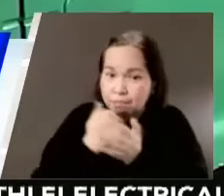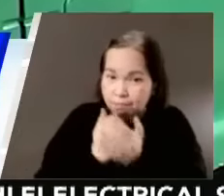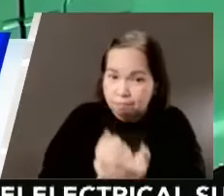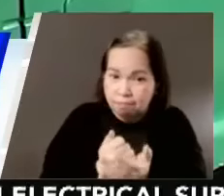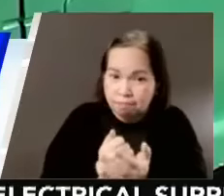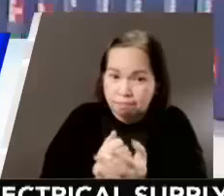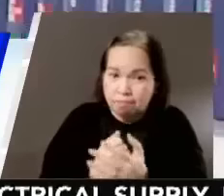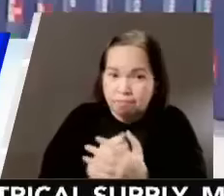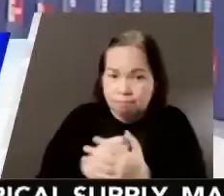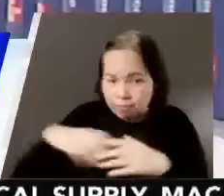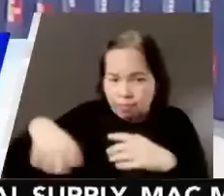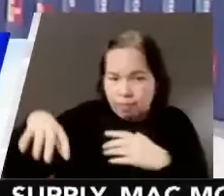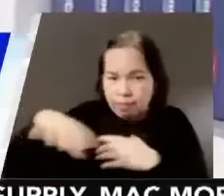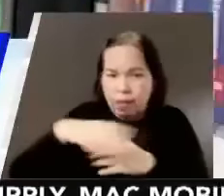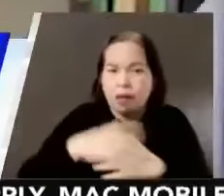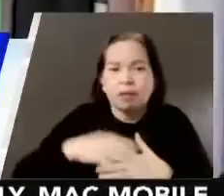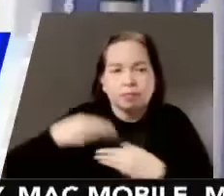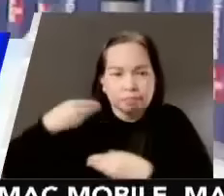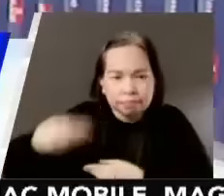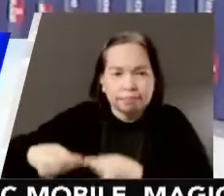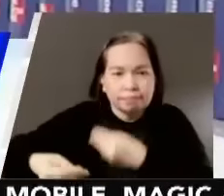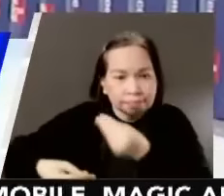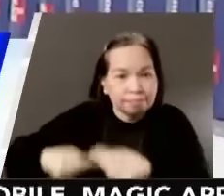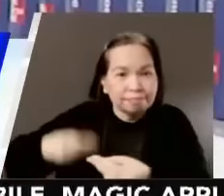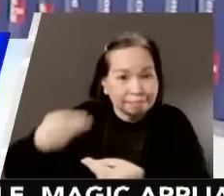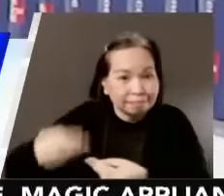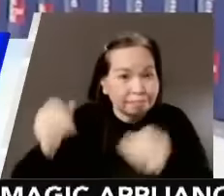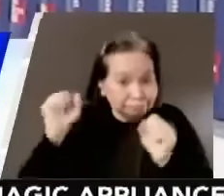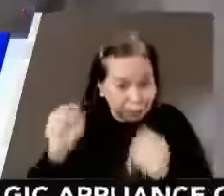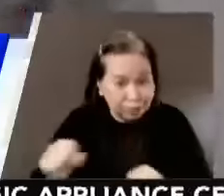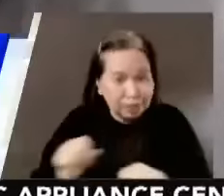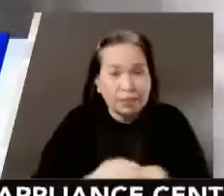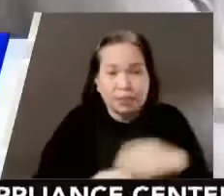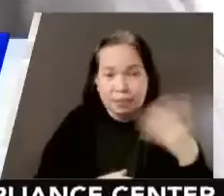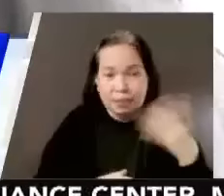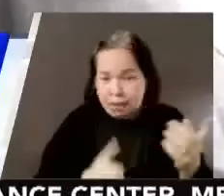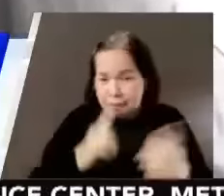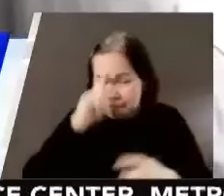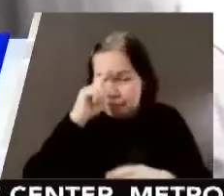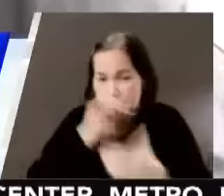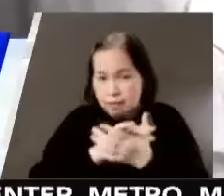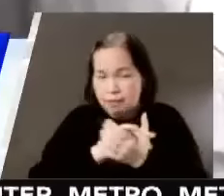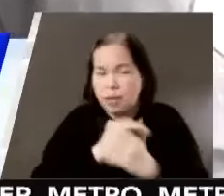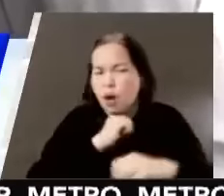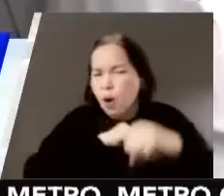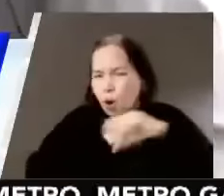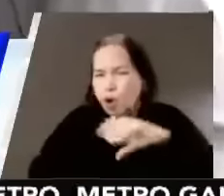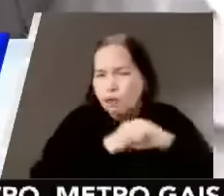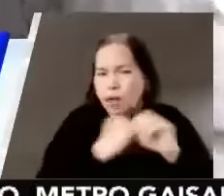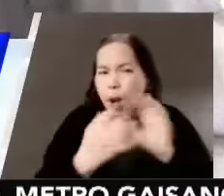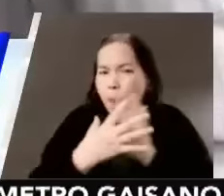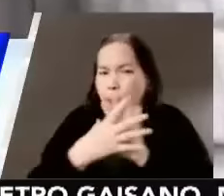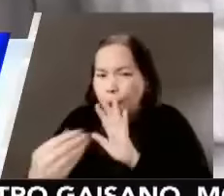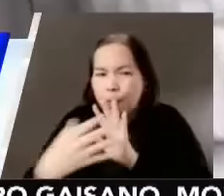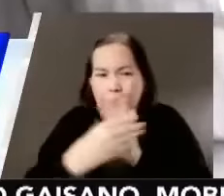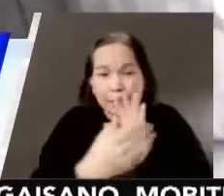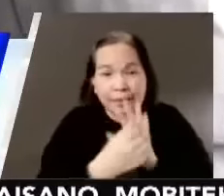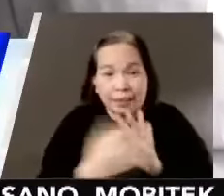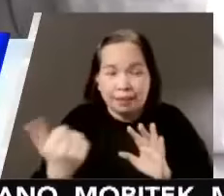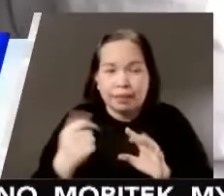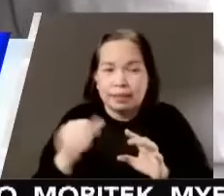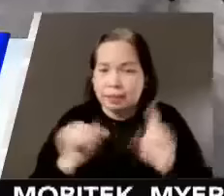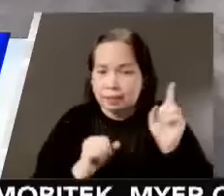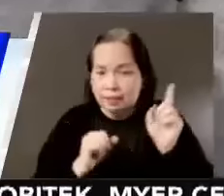ibang henerasyon. Ang adhikain ni Mang Nani, nakahikayat at tinularan din ng iba, gaya ni Rica Acebuche na